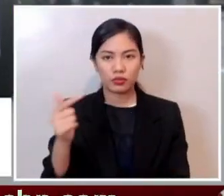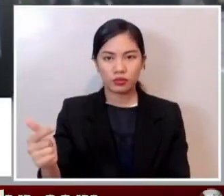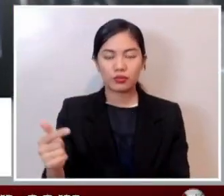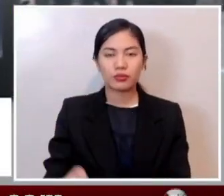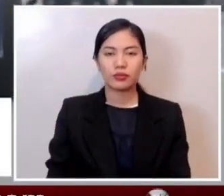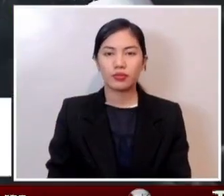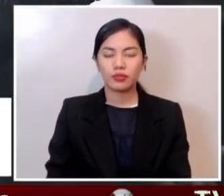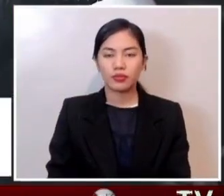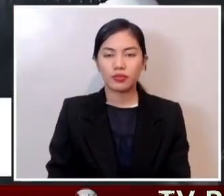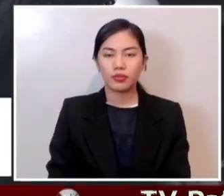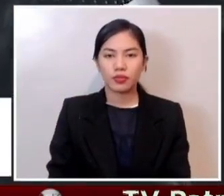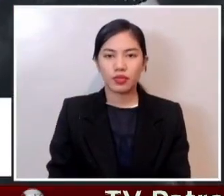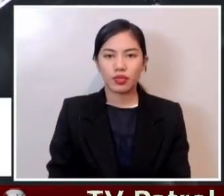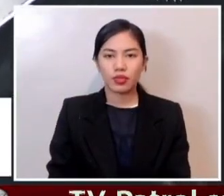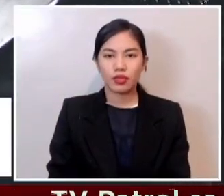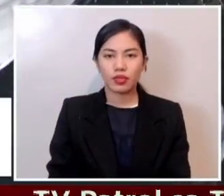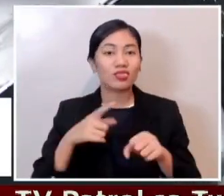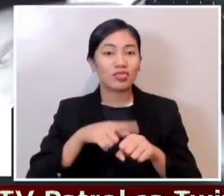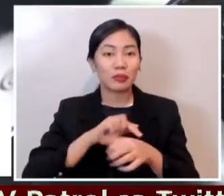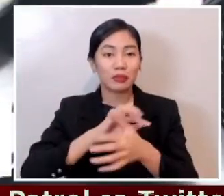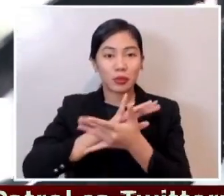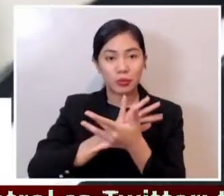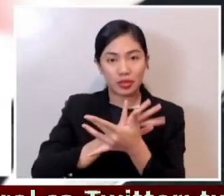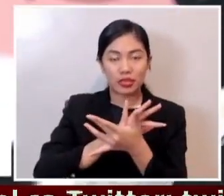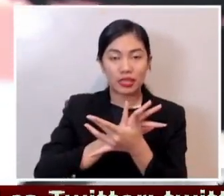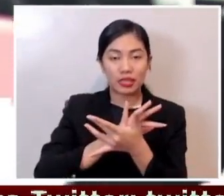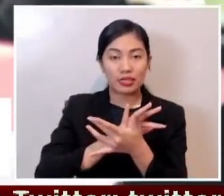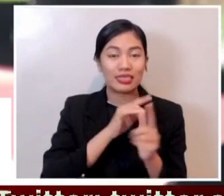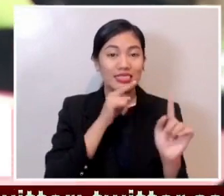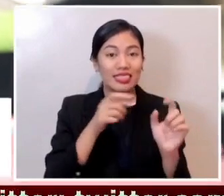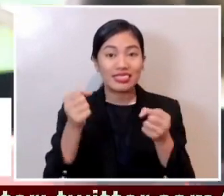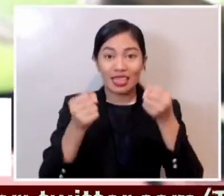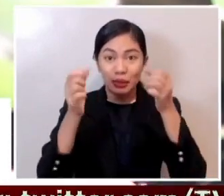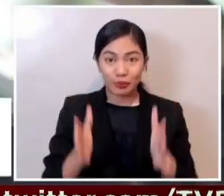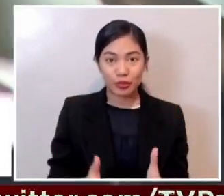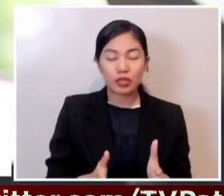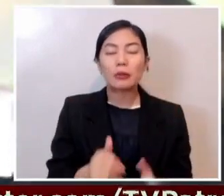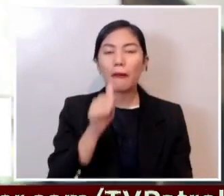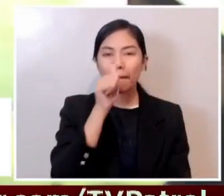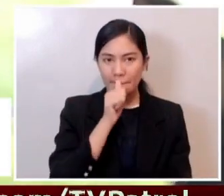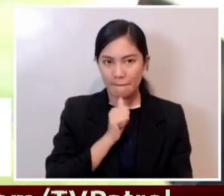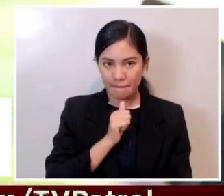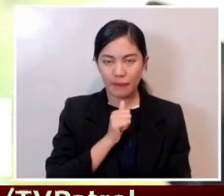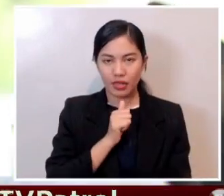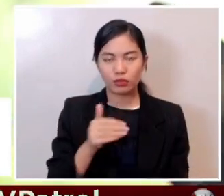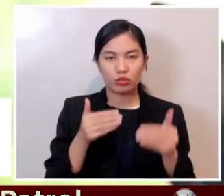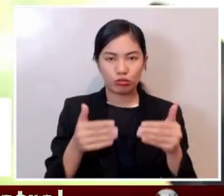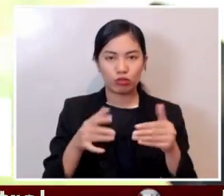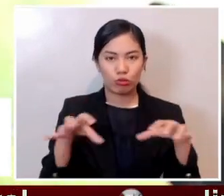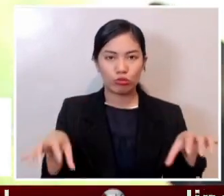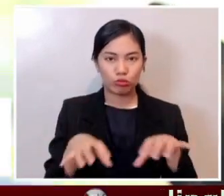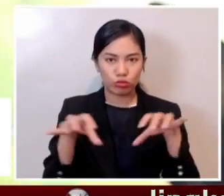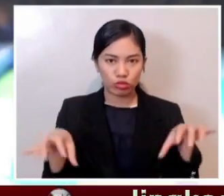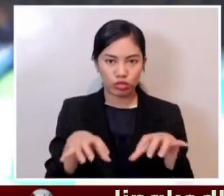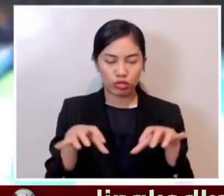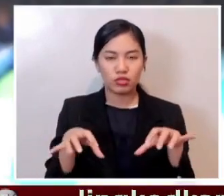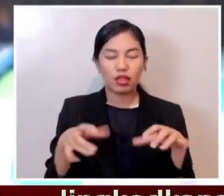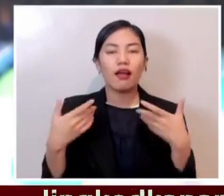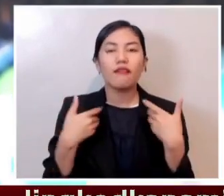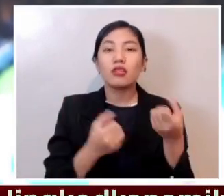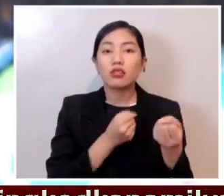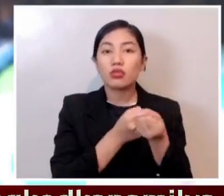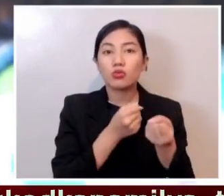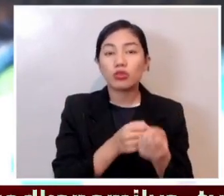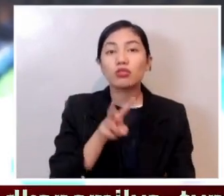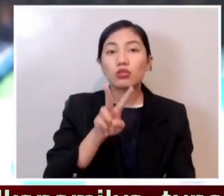Kahit may pandemya, kailangang makipagsapalaran ng jeepney driver na si Benji para may kitain at may ipantustos sa dalawa niyang anak.